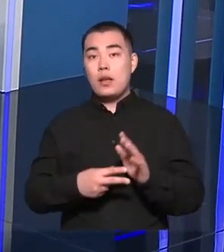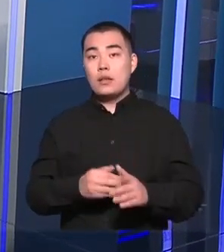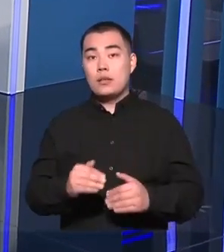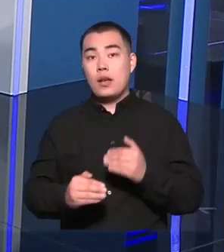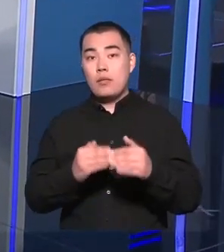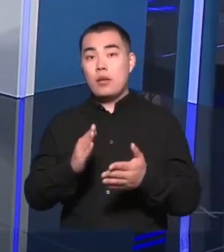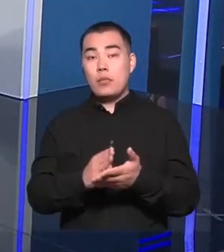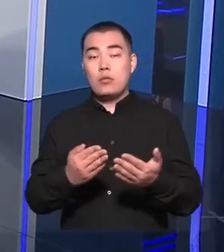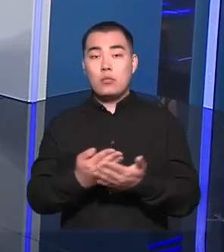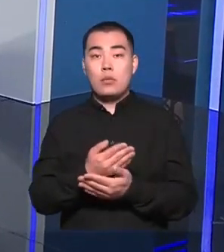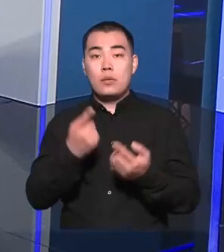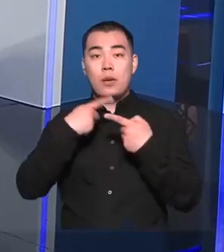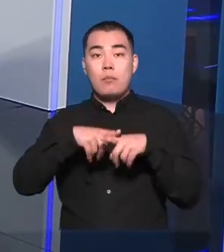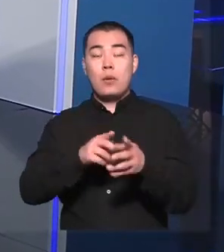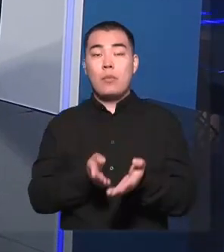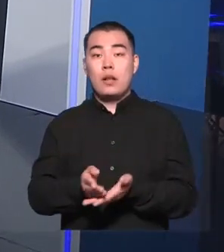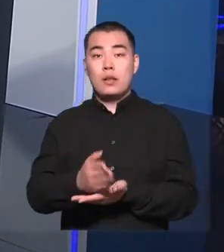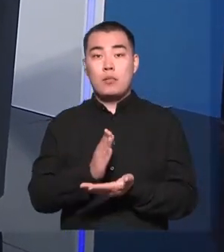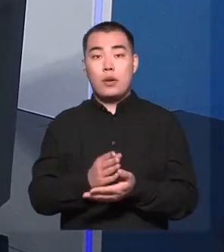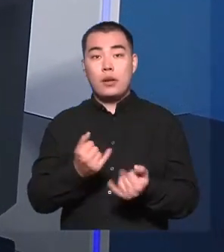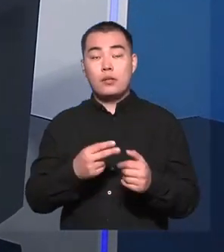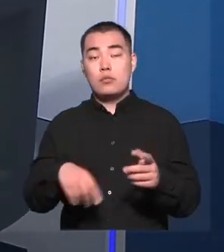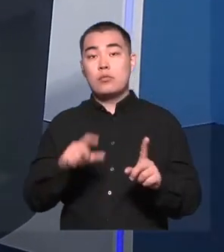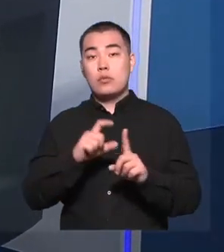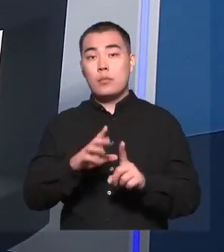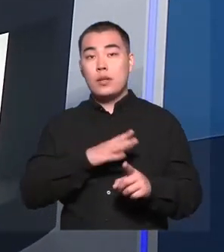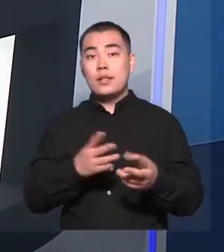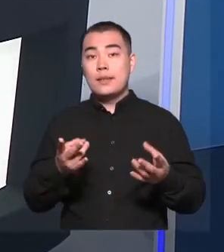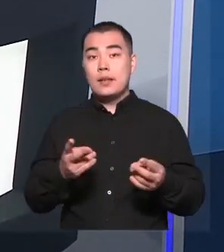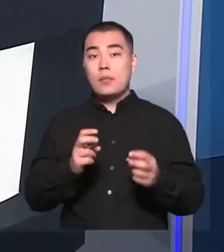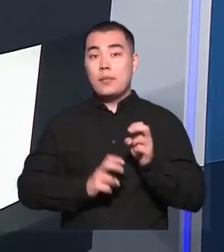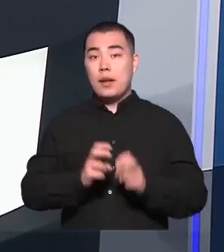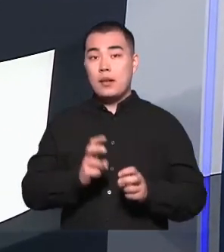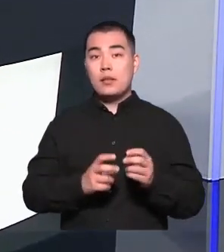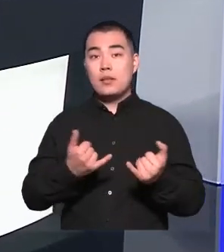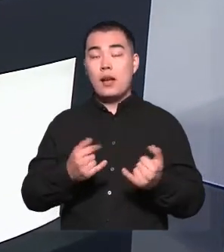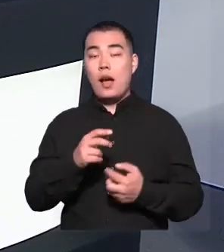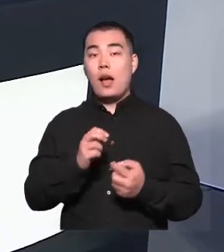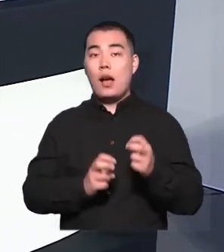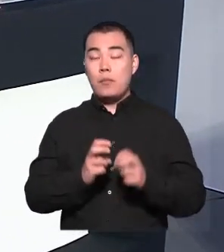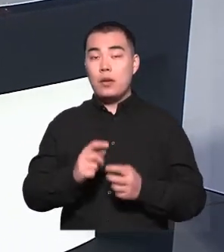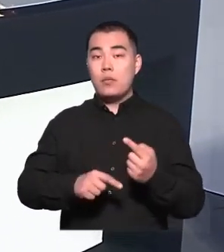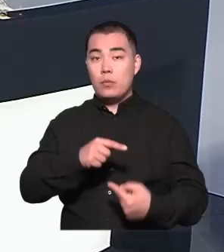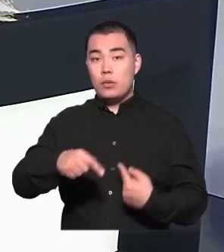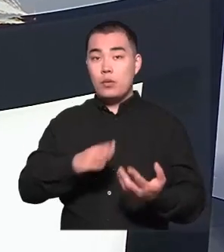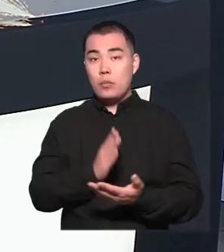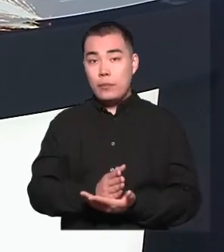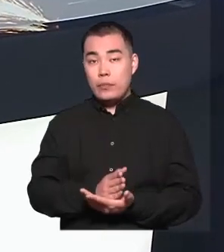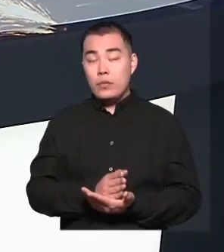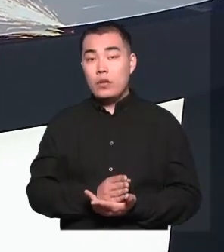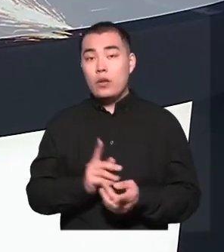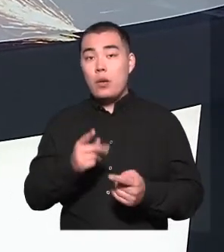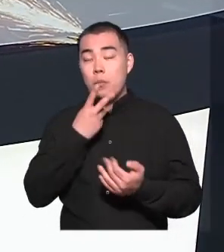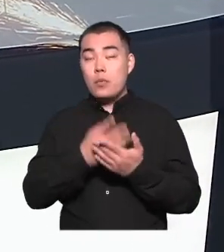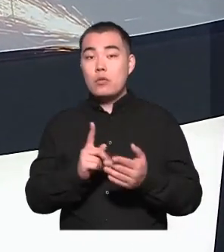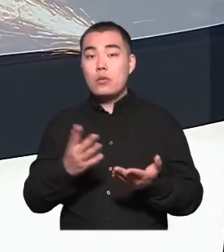становления новой промышленной политики, суть которой – переход от сырьевого производства к его обработке. Что же удалось сделать и